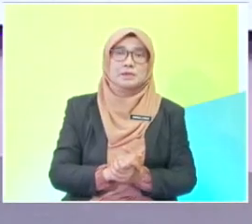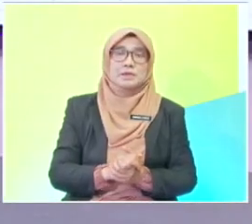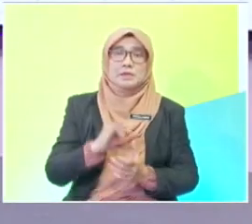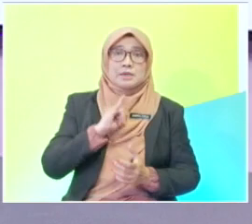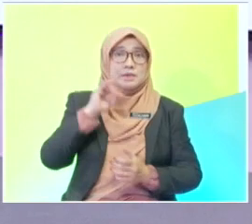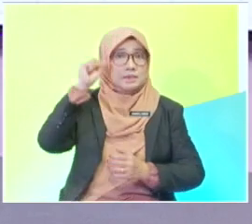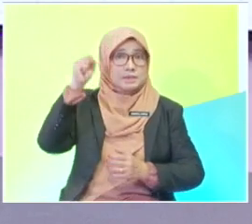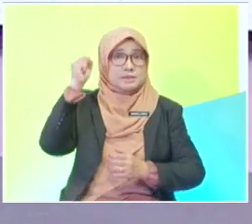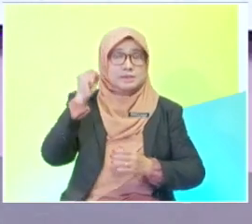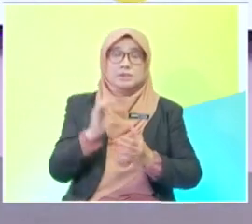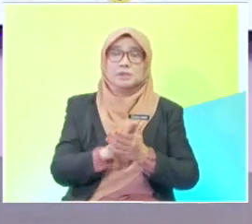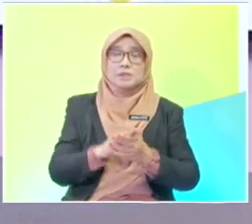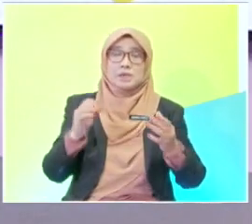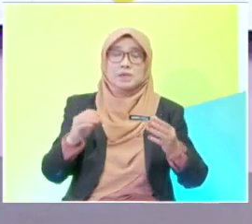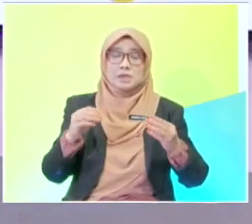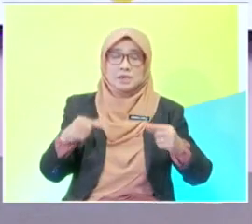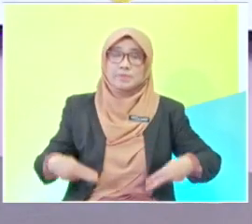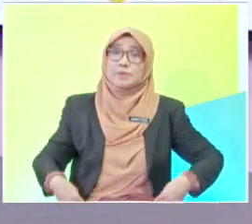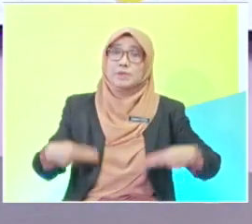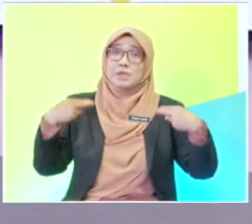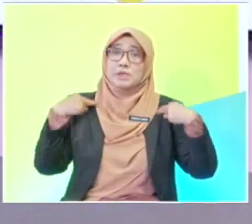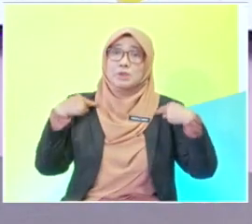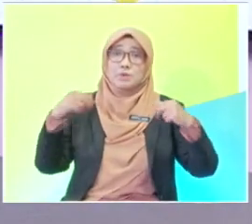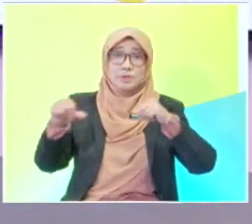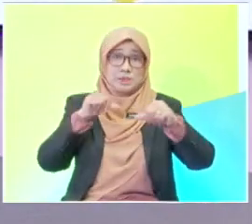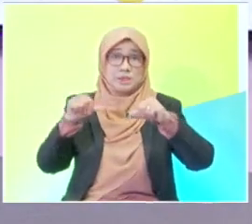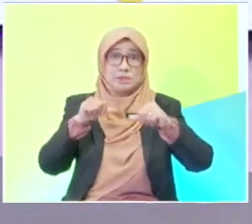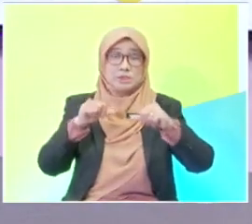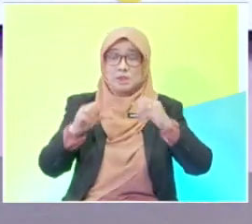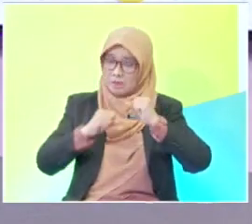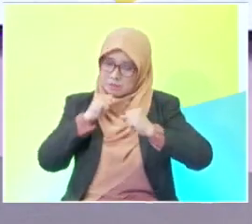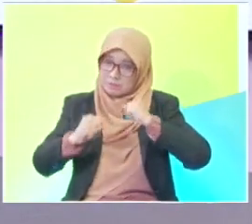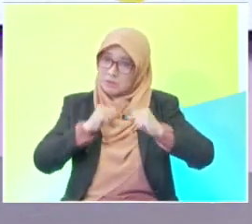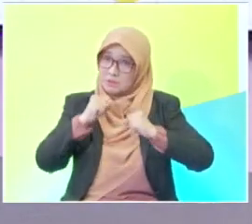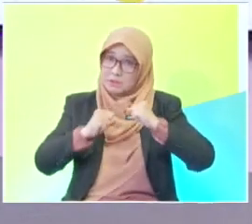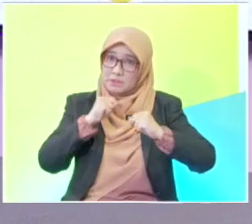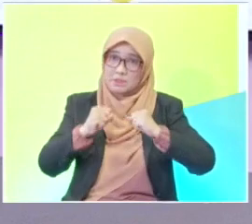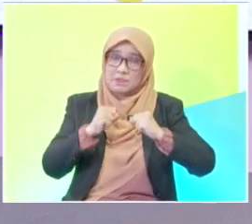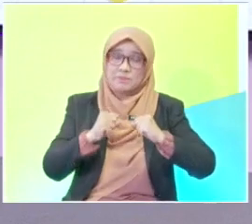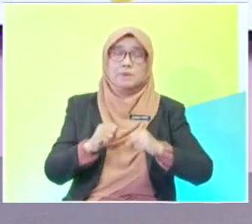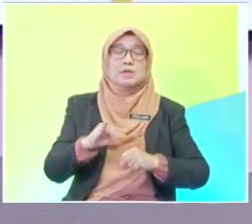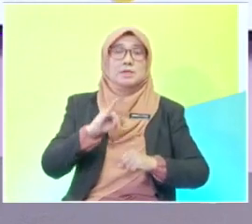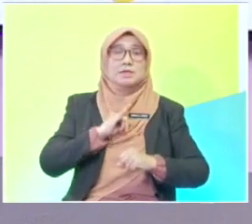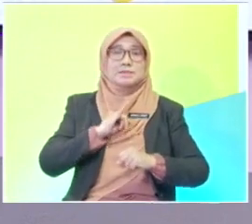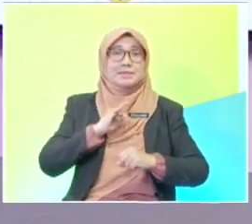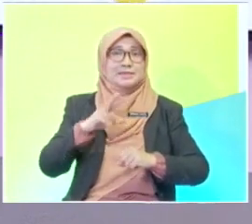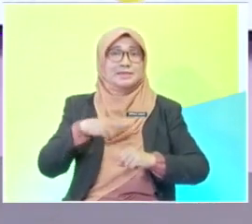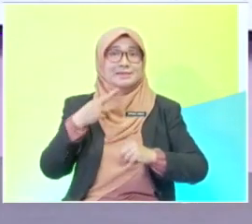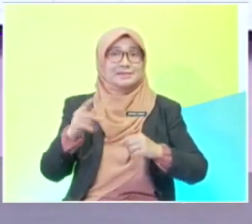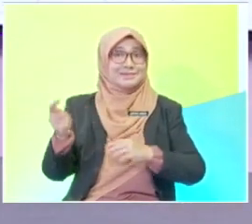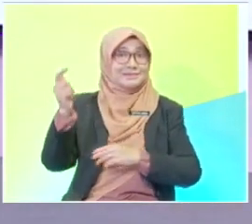selalu mengamalkan hidup yang aktif. Saya selalu bersenam, cikgu. Bagus. Kalau saya bersenam, saya dapat rasa bertenaga, muka pun nampak ceria. Ya,